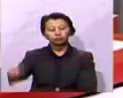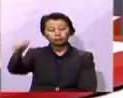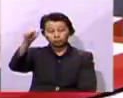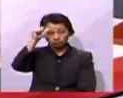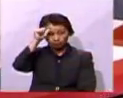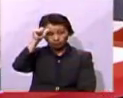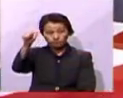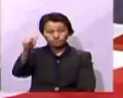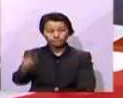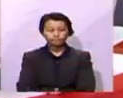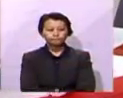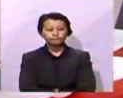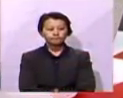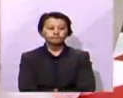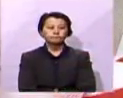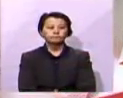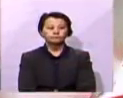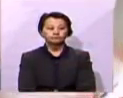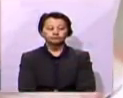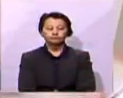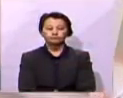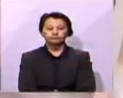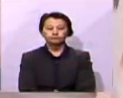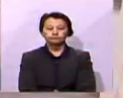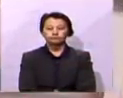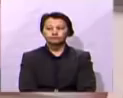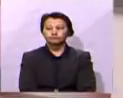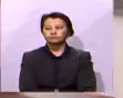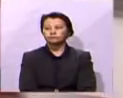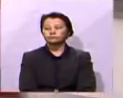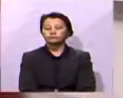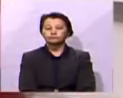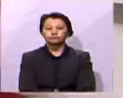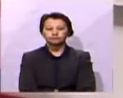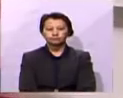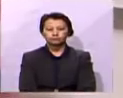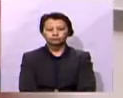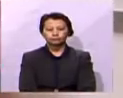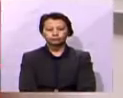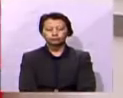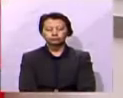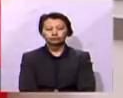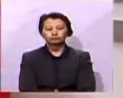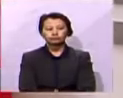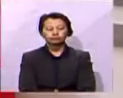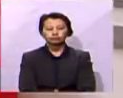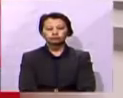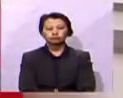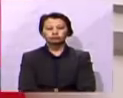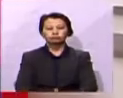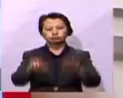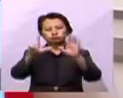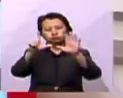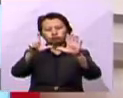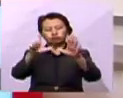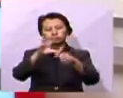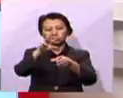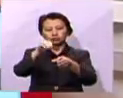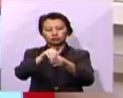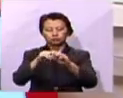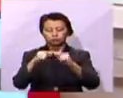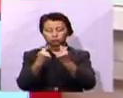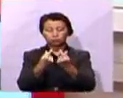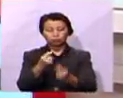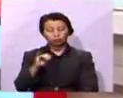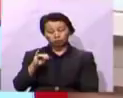Assalamualaikum dan salam satu Malaysia. Anda bersama saya Wan Lukman Muhammad Faisal dan Stefan Hatul Asyatu Osman. Tujuh suspek yang terlibat dalam